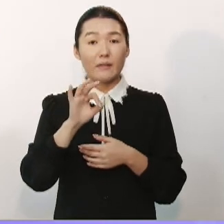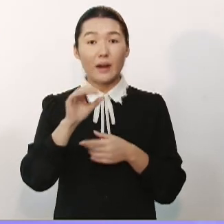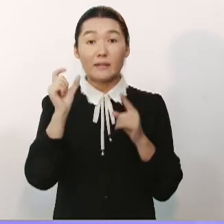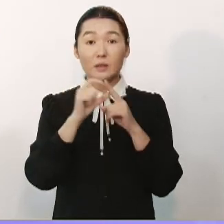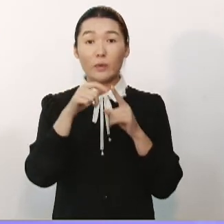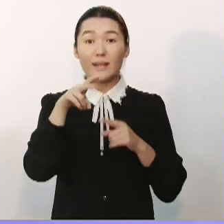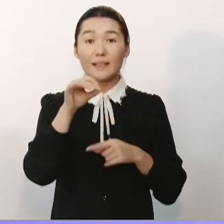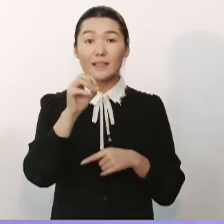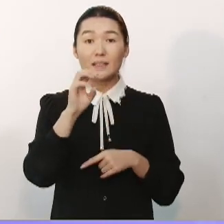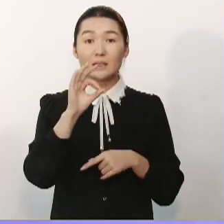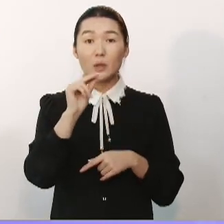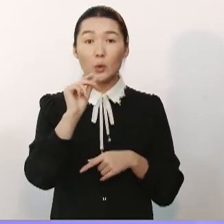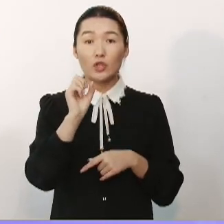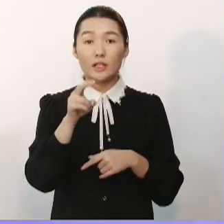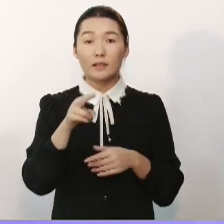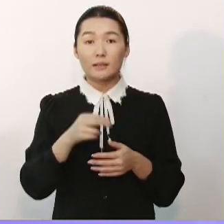«листочек»?